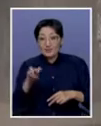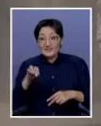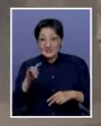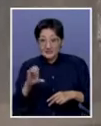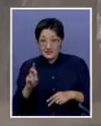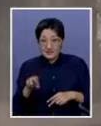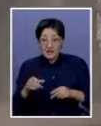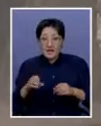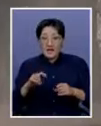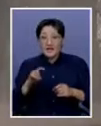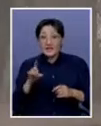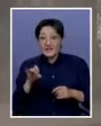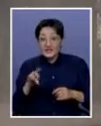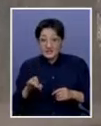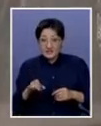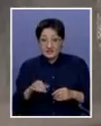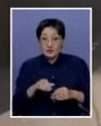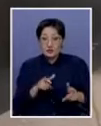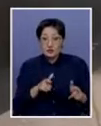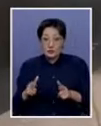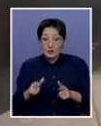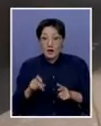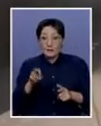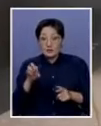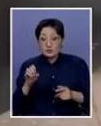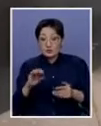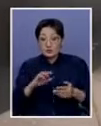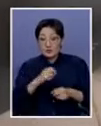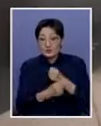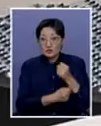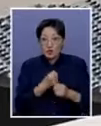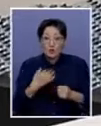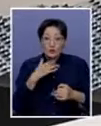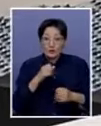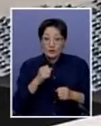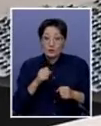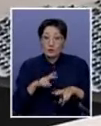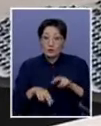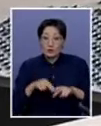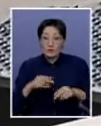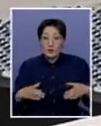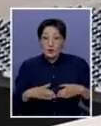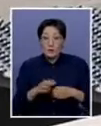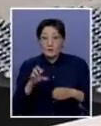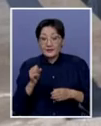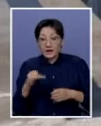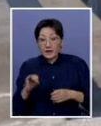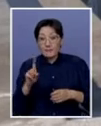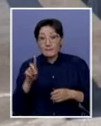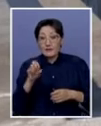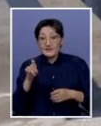Куртинский граниттен. Біз қазір кесеміз плиткалар, ол облицовочный материал. Қазір көптеген құрылыс фирмаларында, BI-да да, базисте